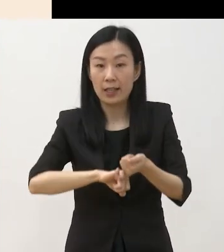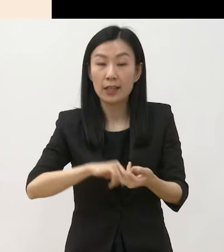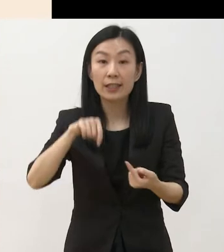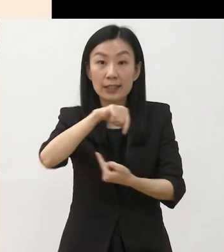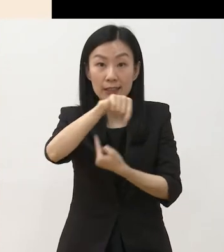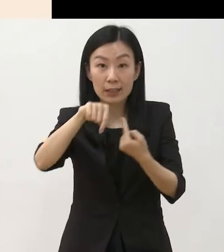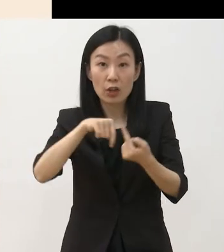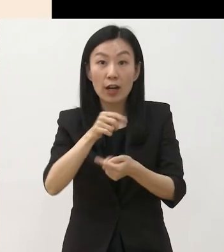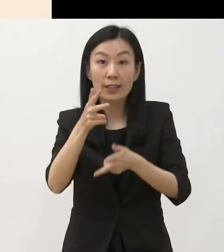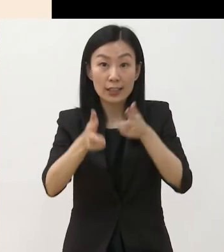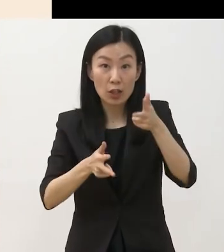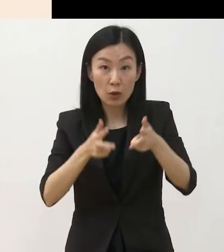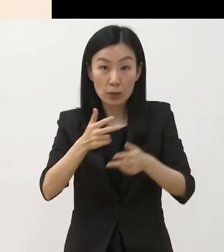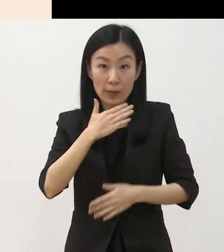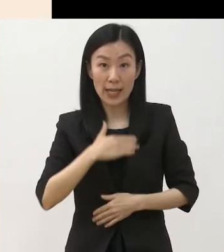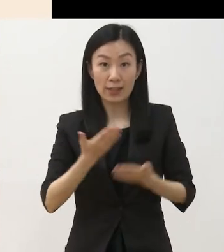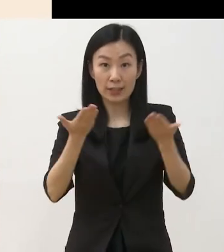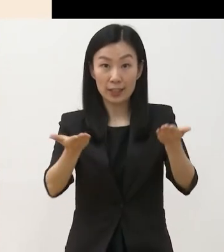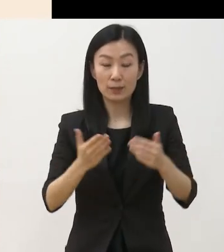알려드리겠습니다.